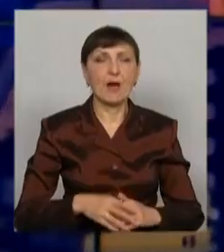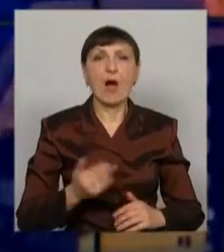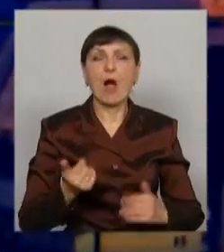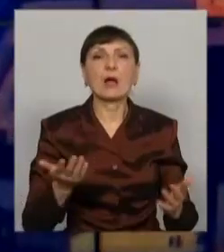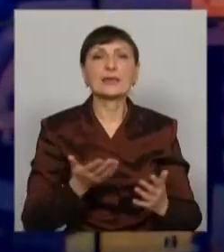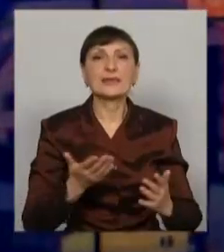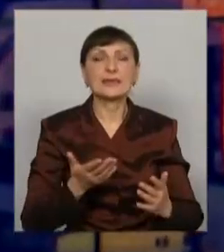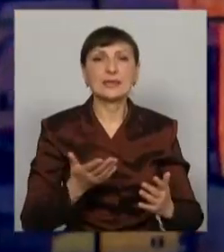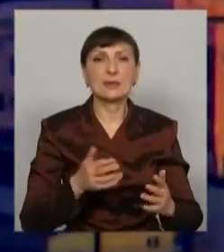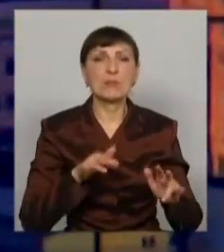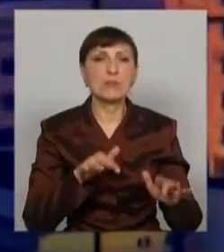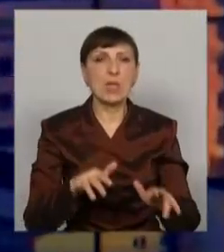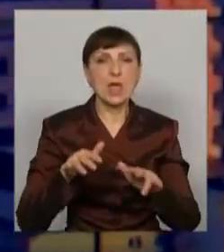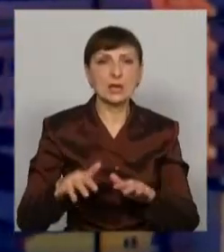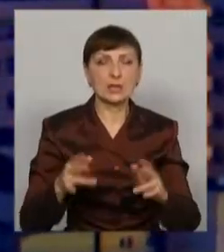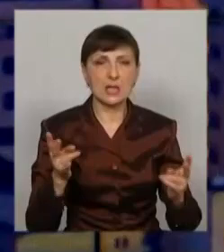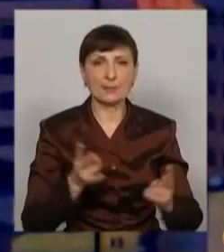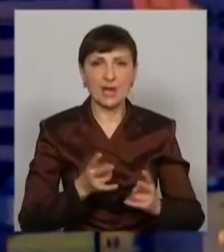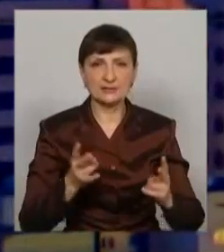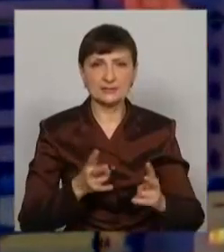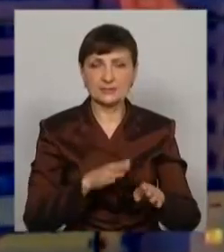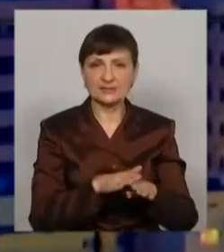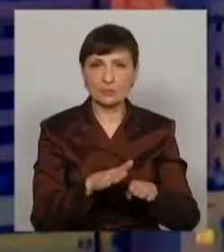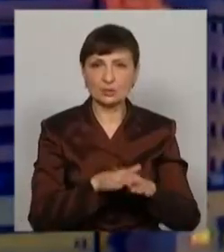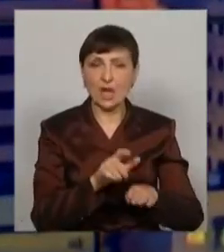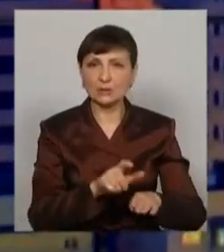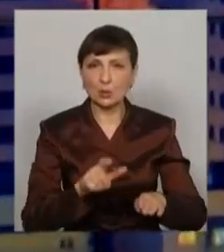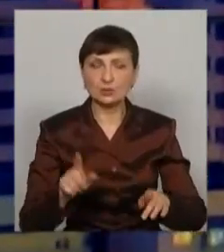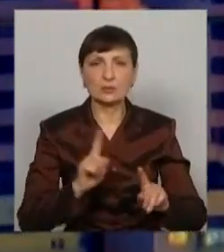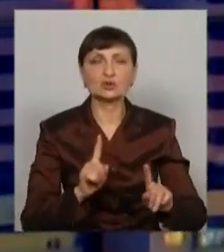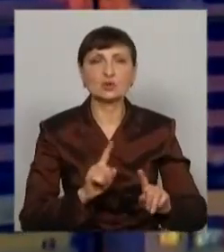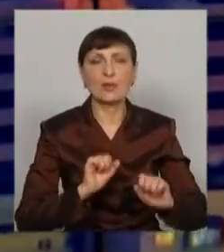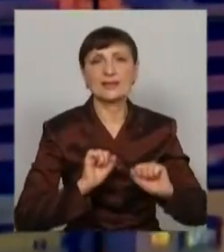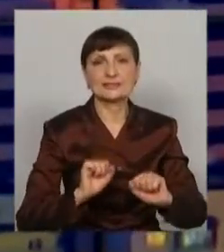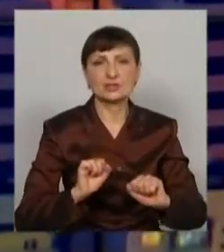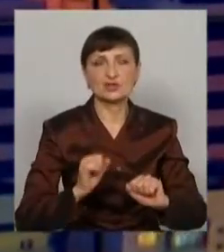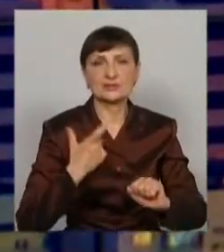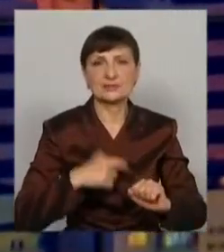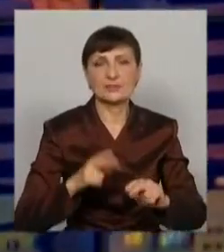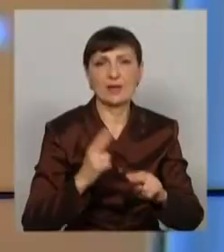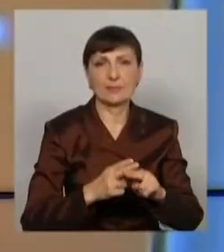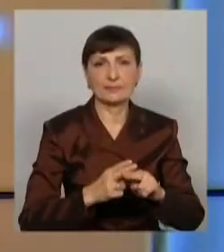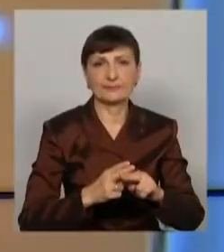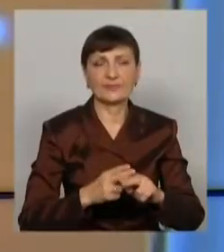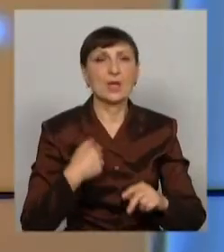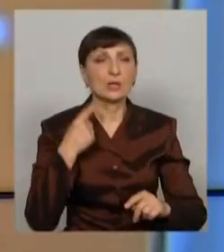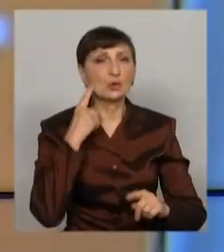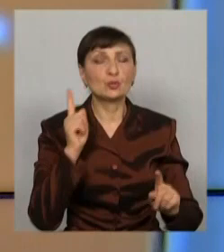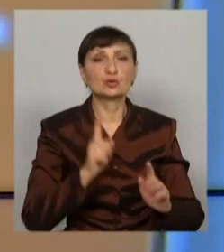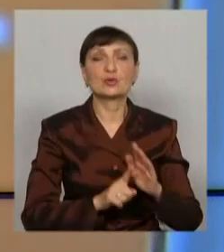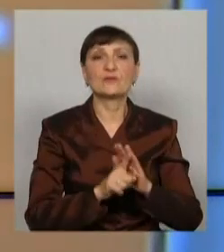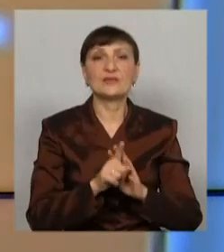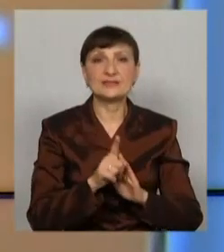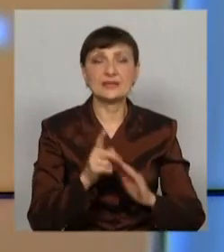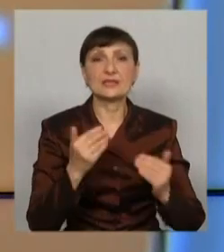какие санитарно-эпидемиологические меры необходимо соблюдать горожанам, чтобы все-таки остановить вот этот всплеск? Я думаю, что введение,